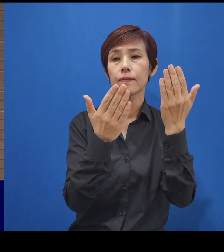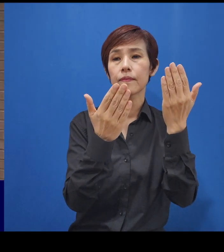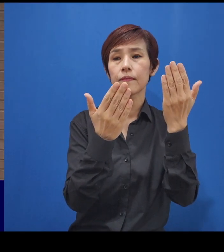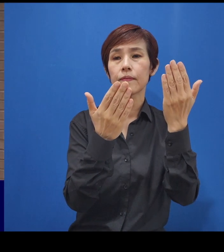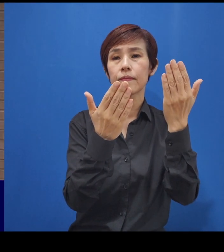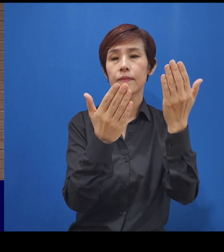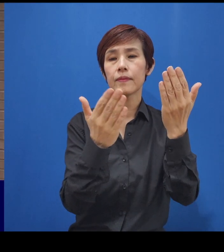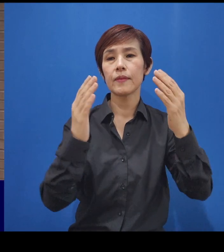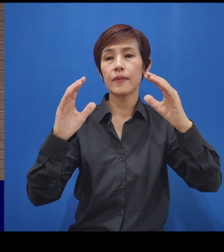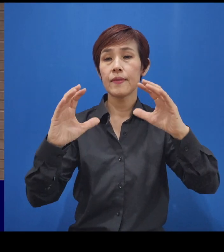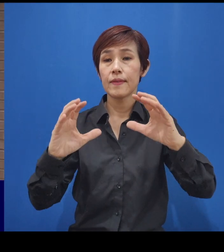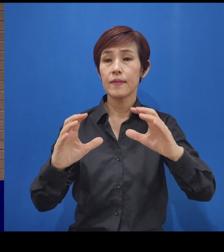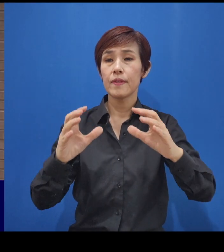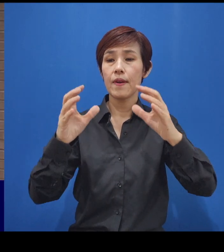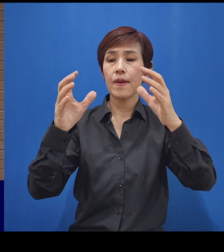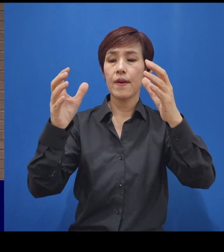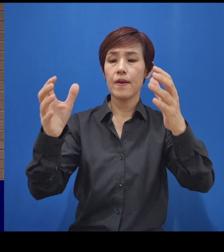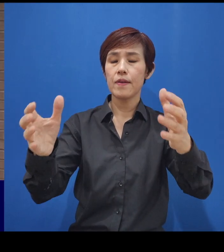찬송하리라.